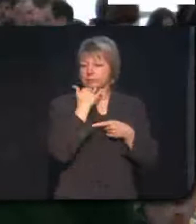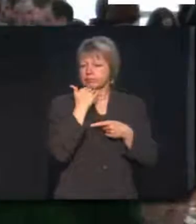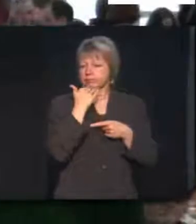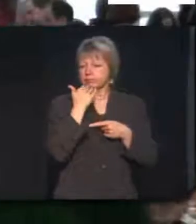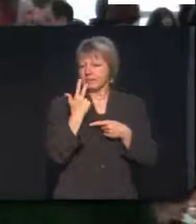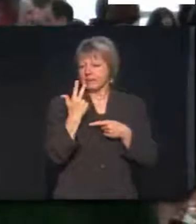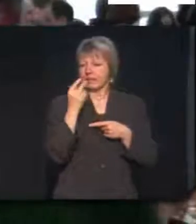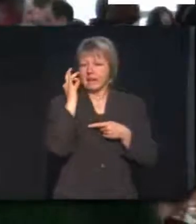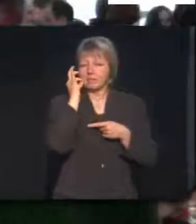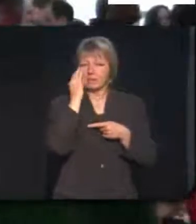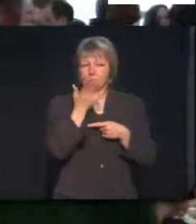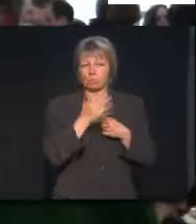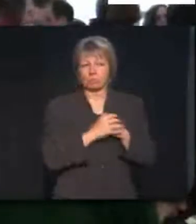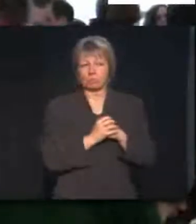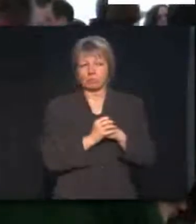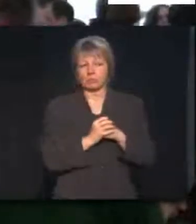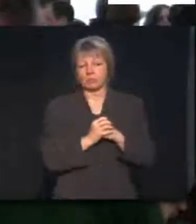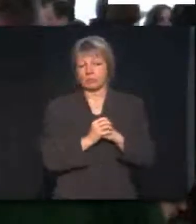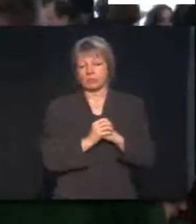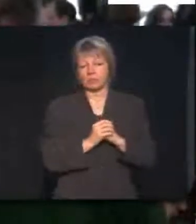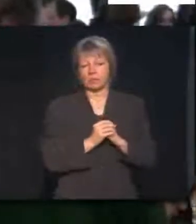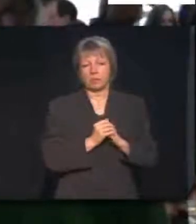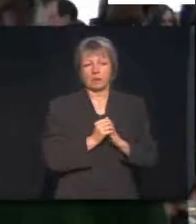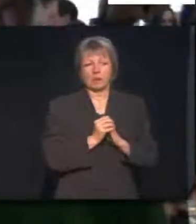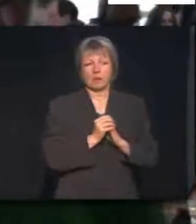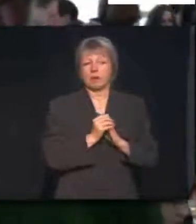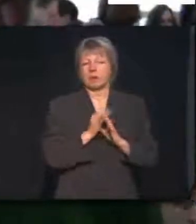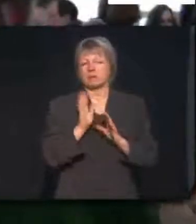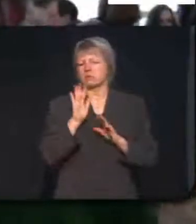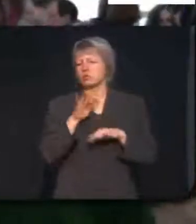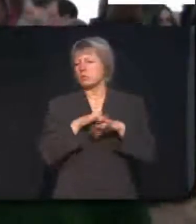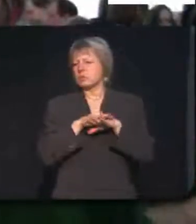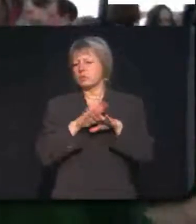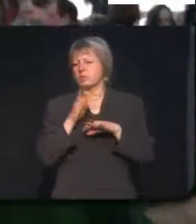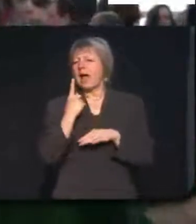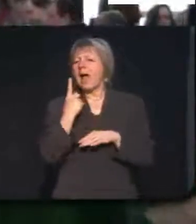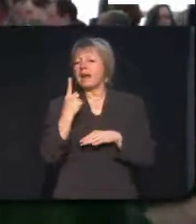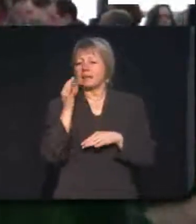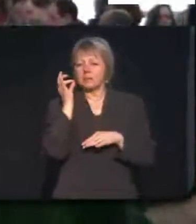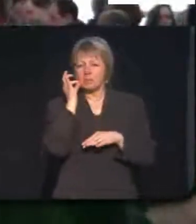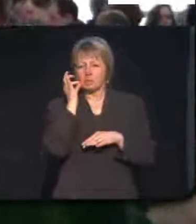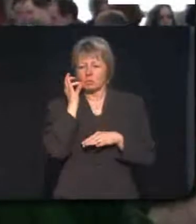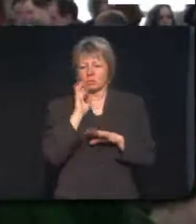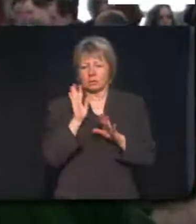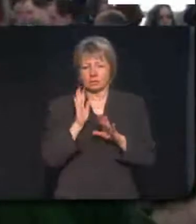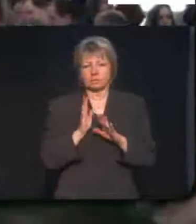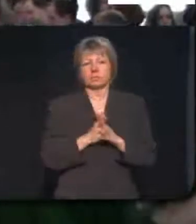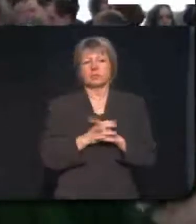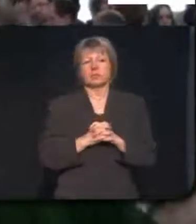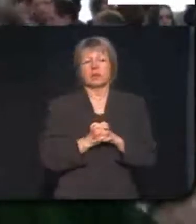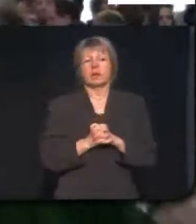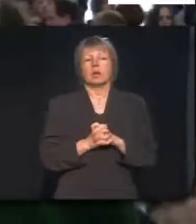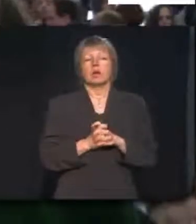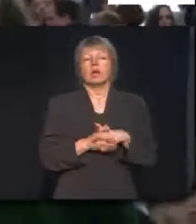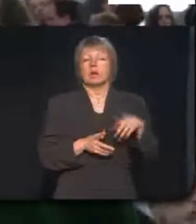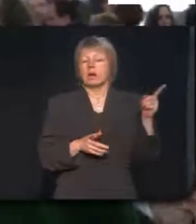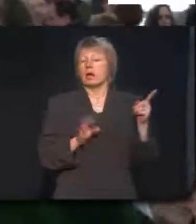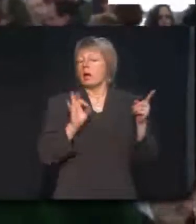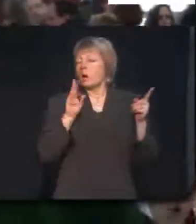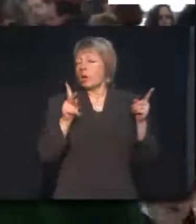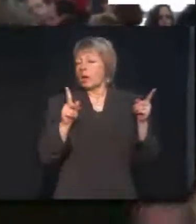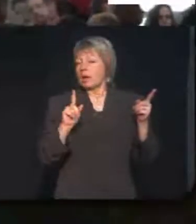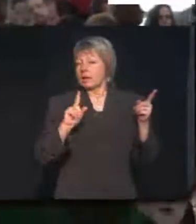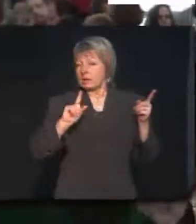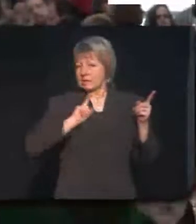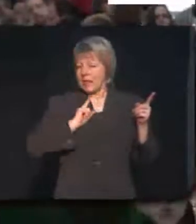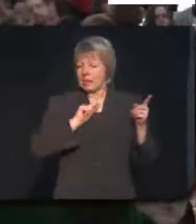Minuten vorweg möchte ich sorry es gilt immer noch die Redezeit Begrenzung und einer Minute wir haben die nicht checken dass ich ihr selber an